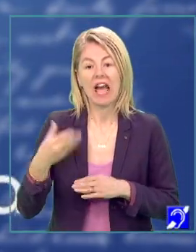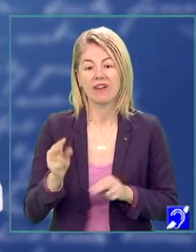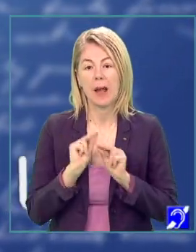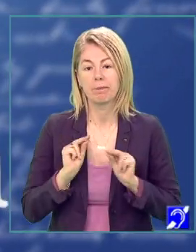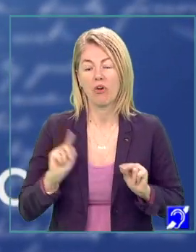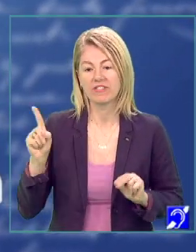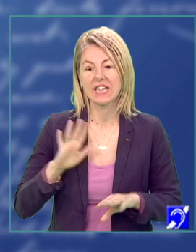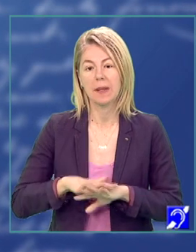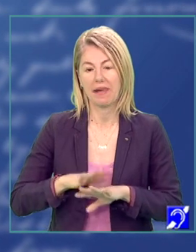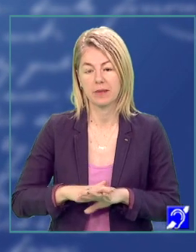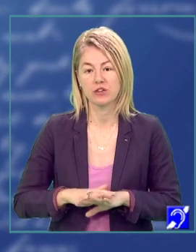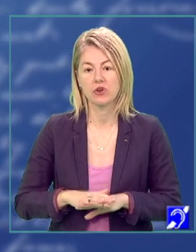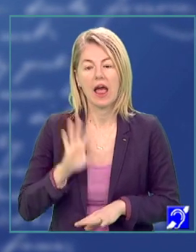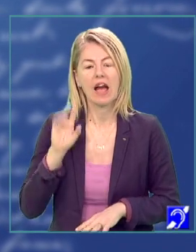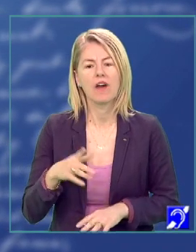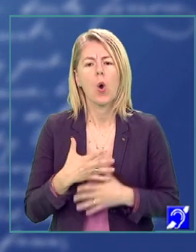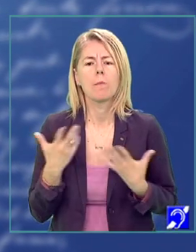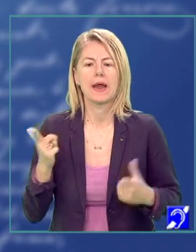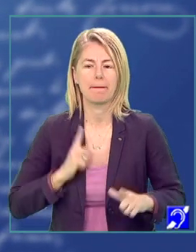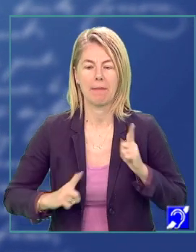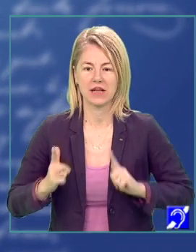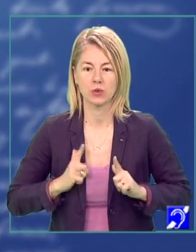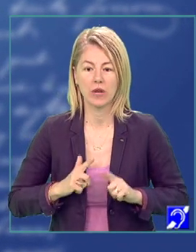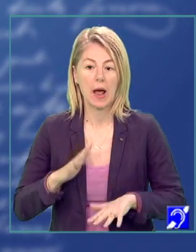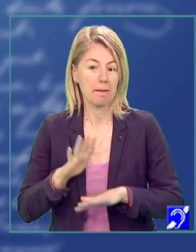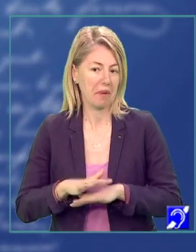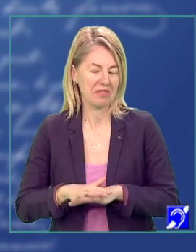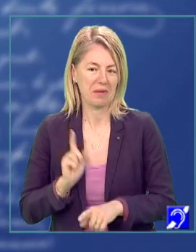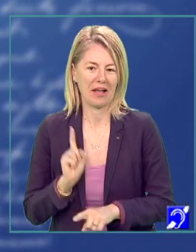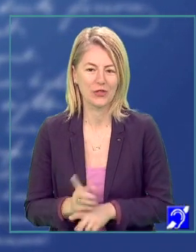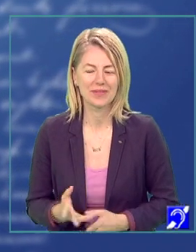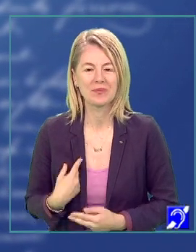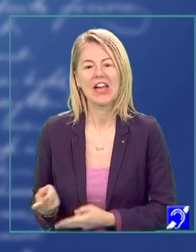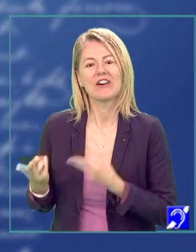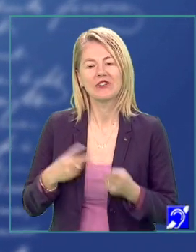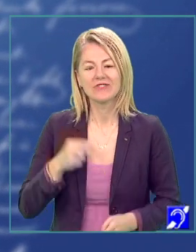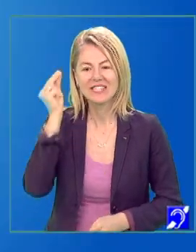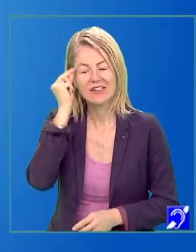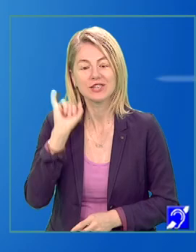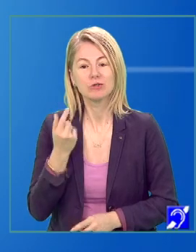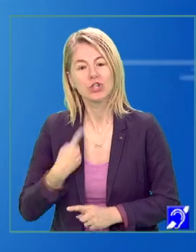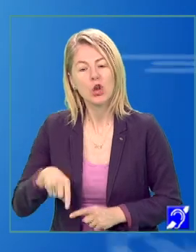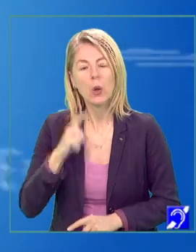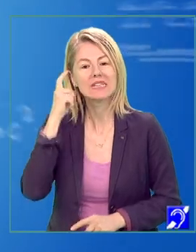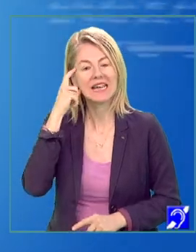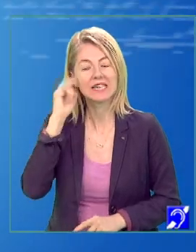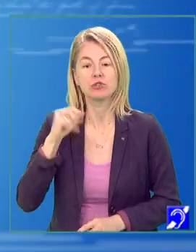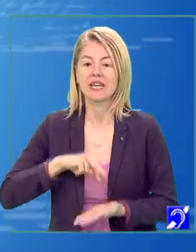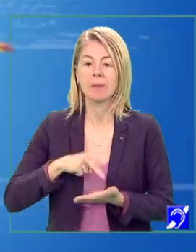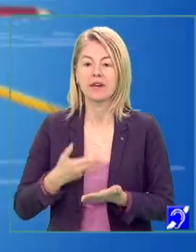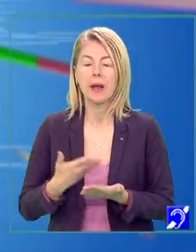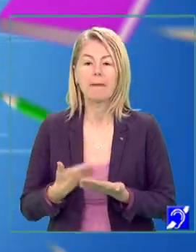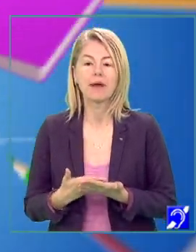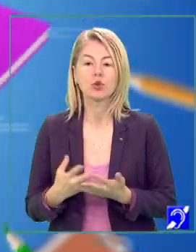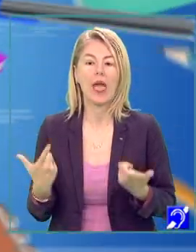sale de matematician, avea o mare pasiune, matematica. Vă invit să învățăm și noi să gândim și să ne pregătim pentru